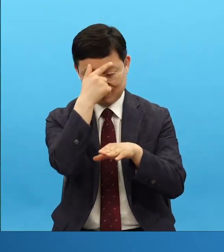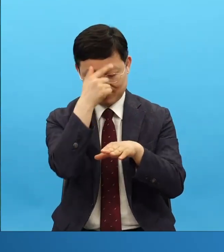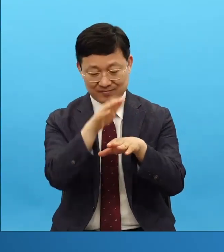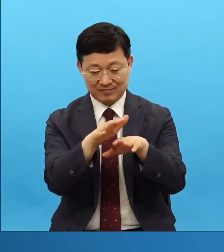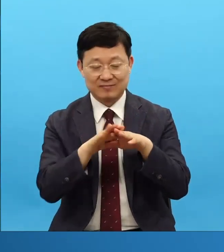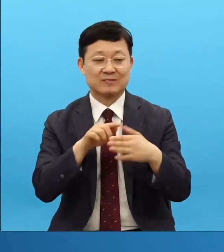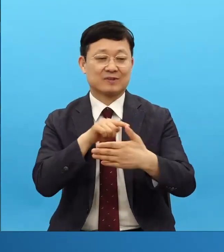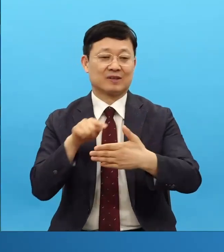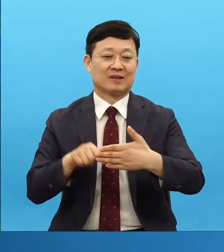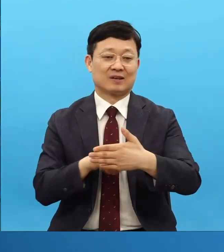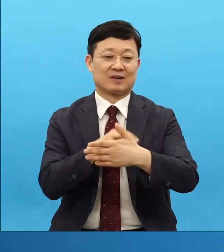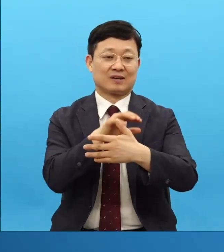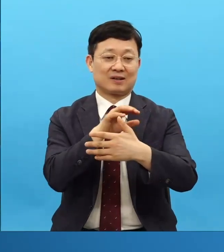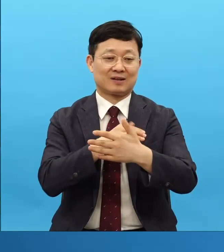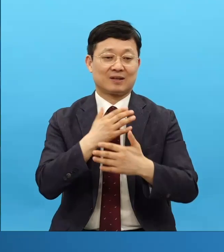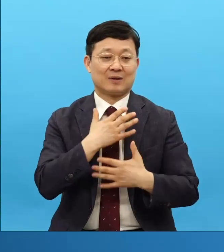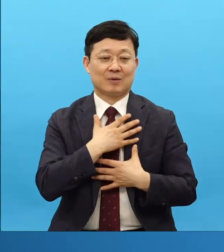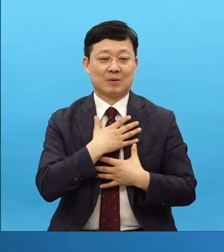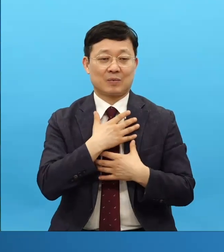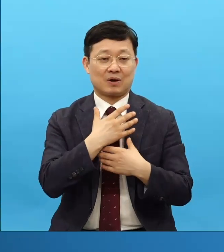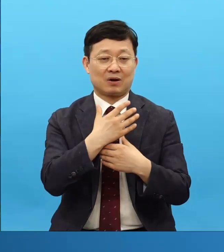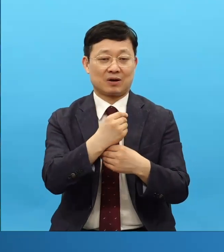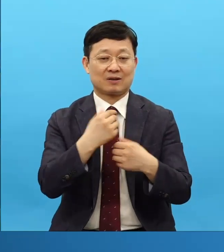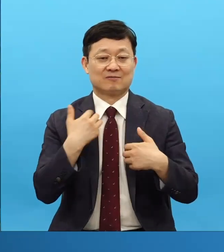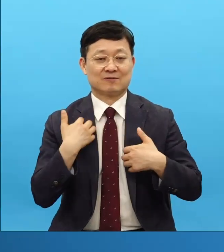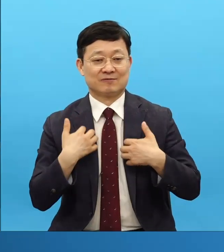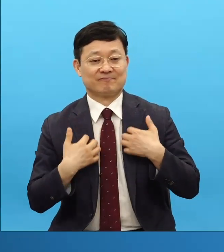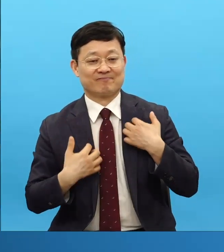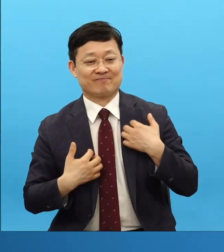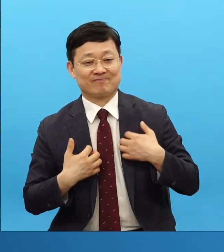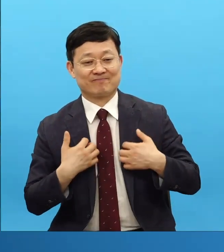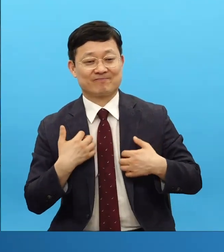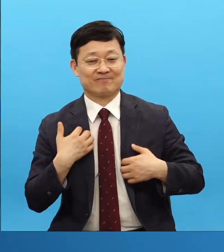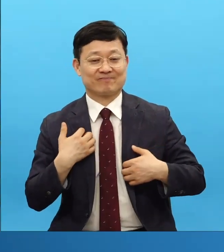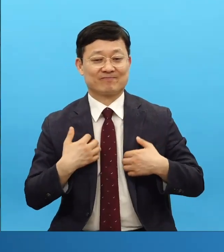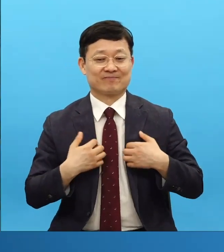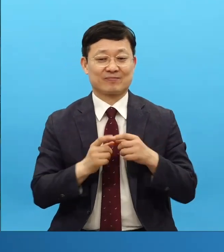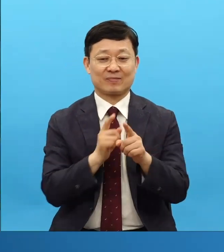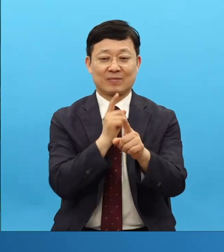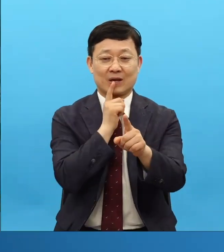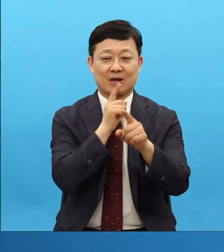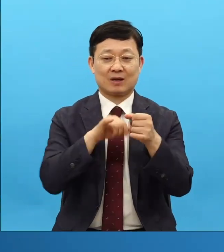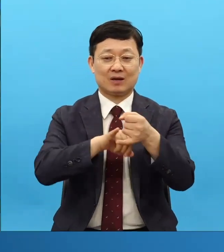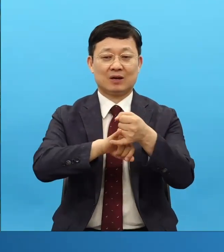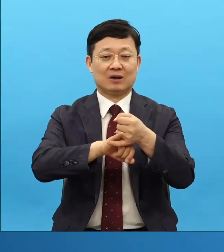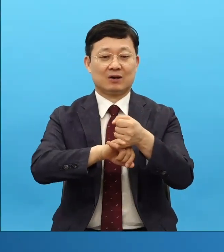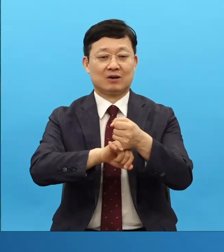예배 가운데 영광 누리며